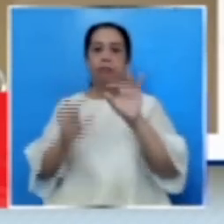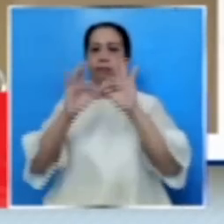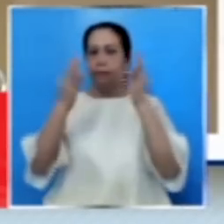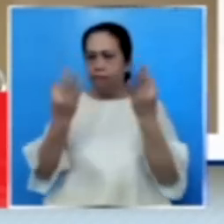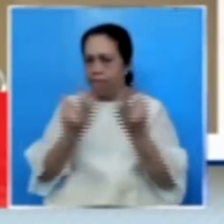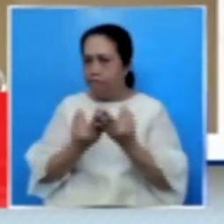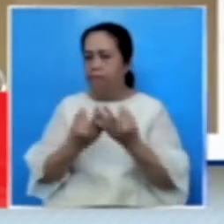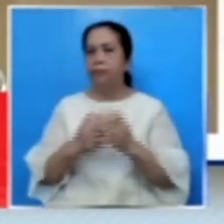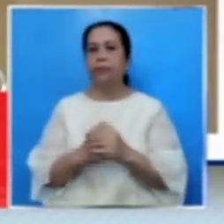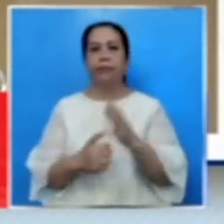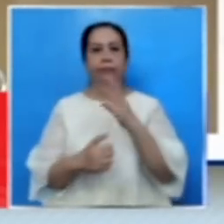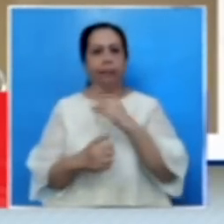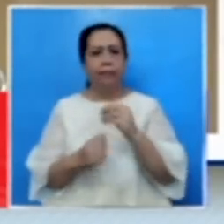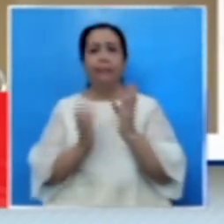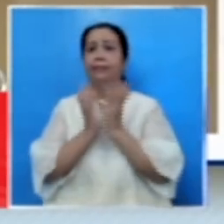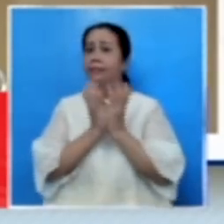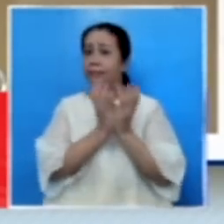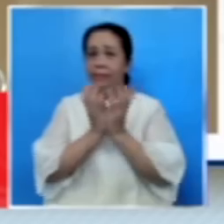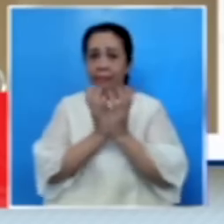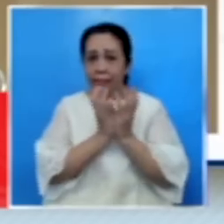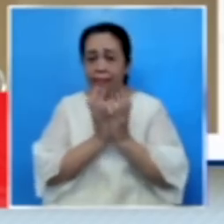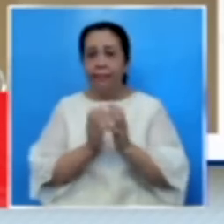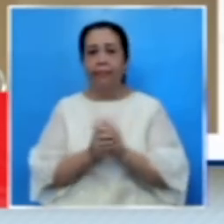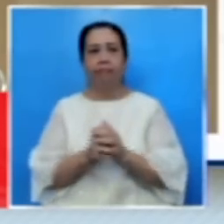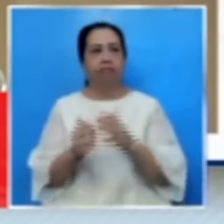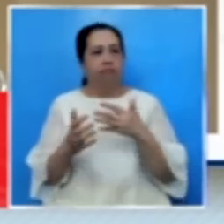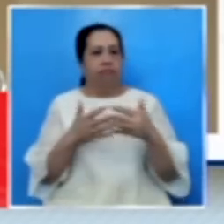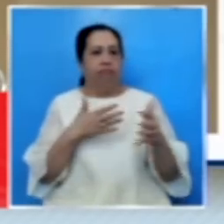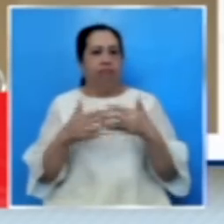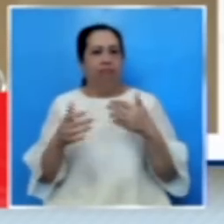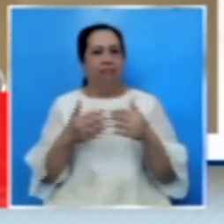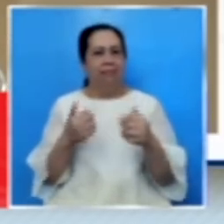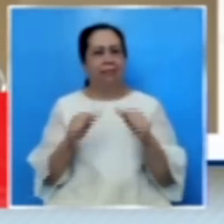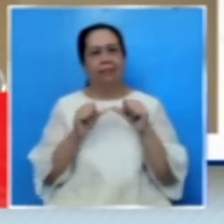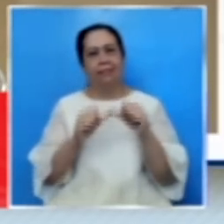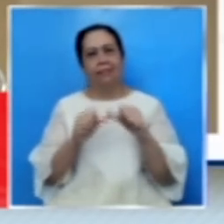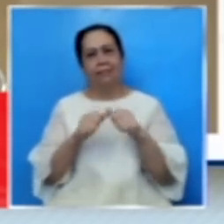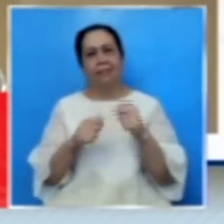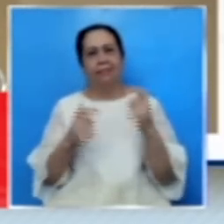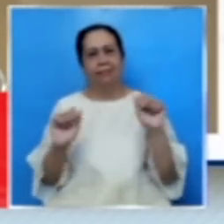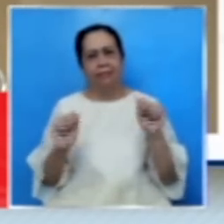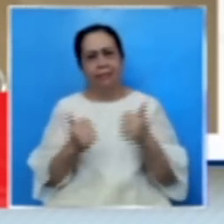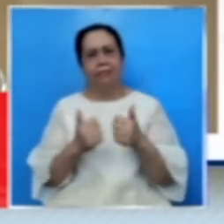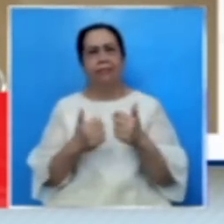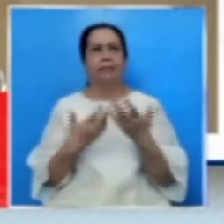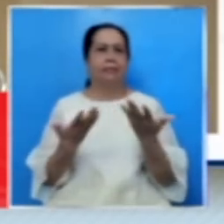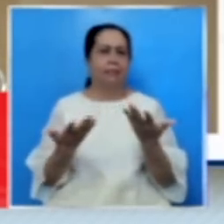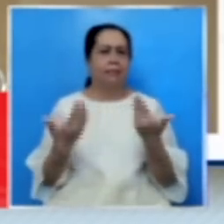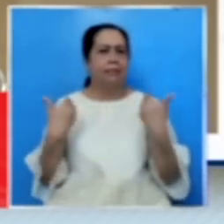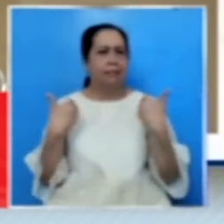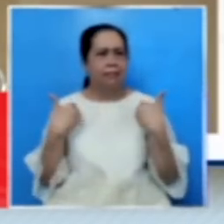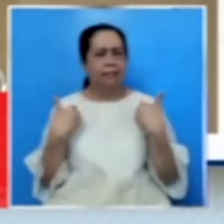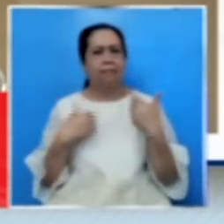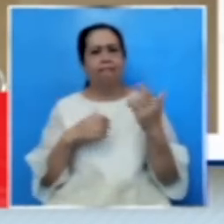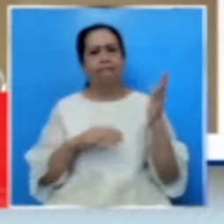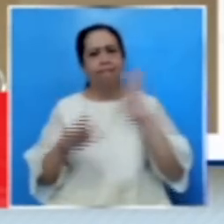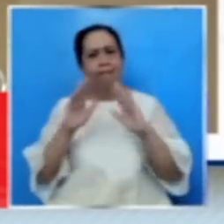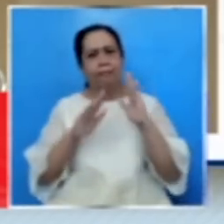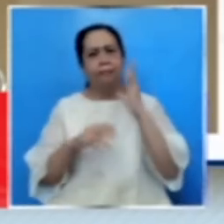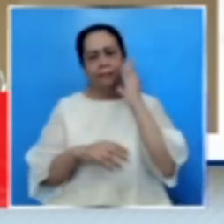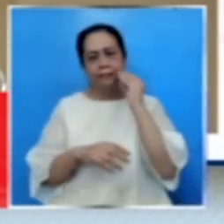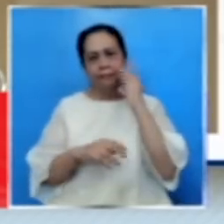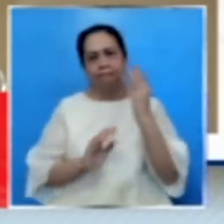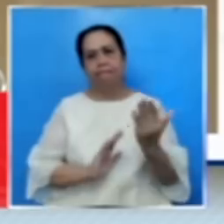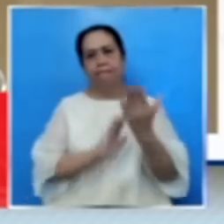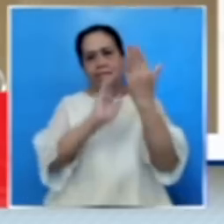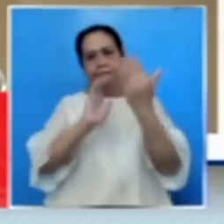and communities despite the unending challenges that come their way.